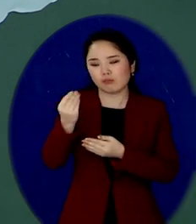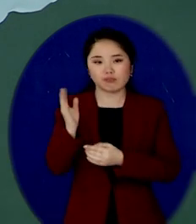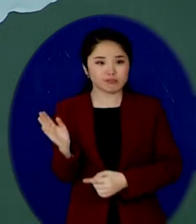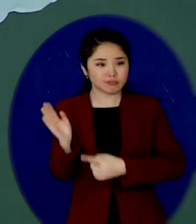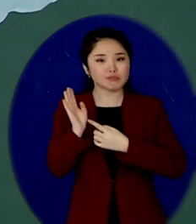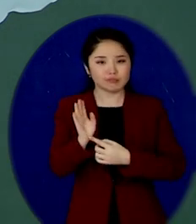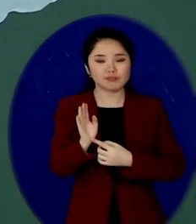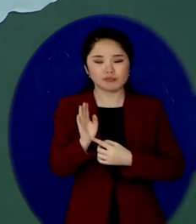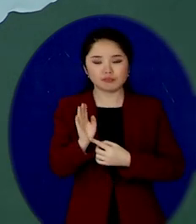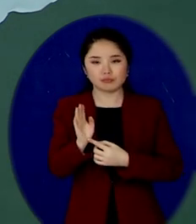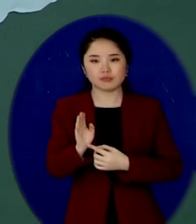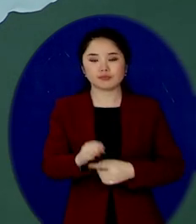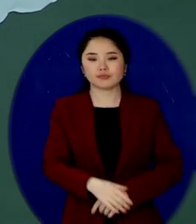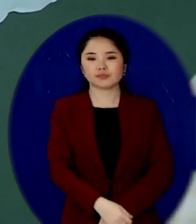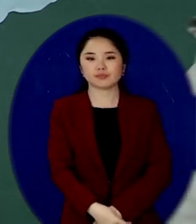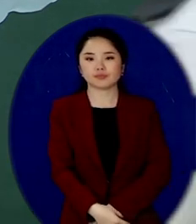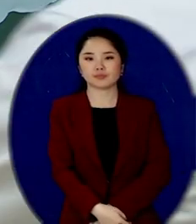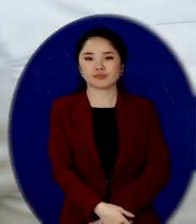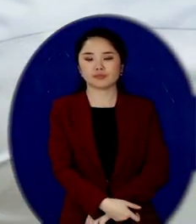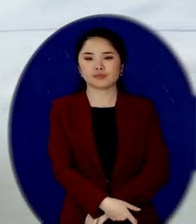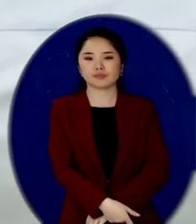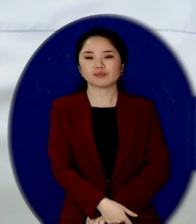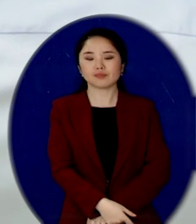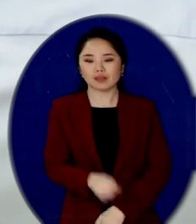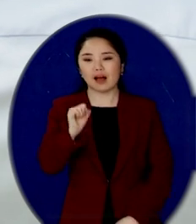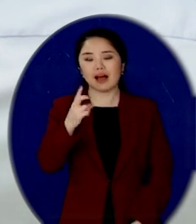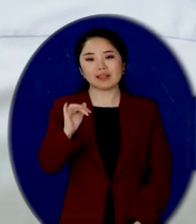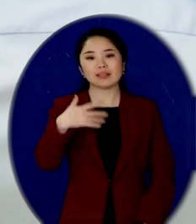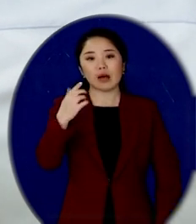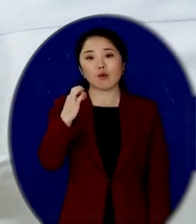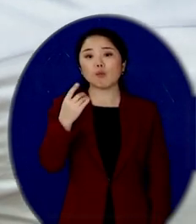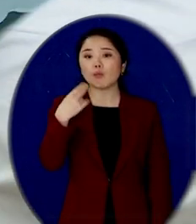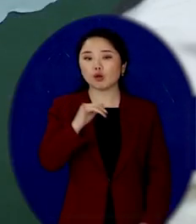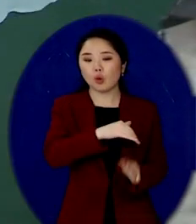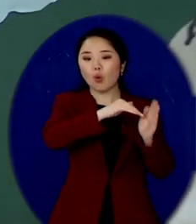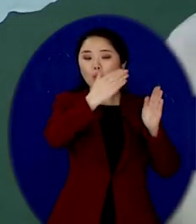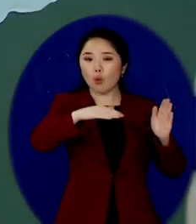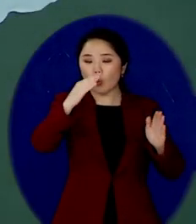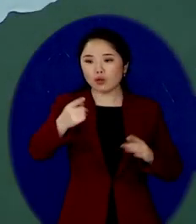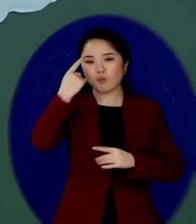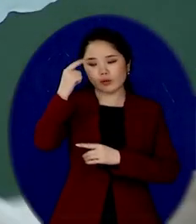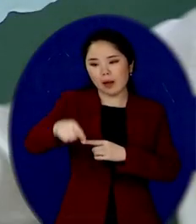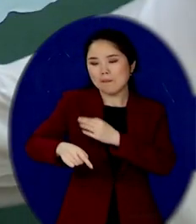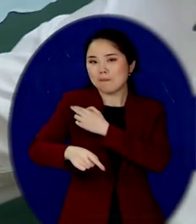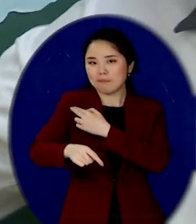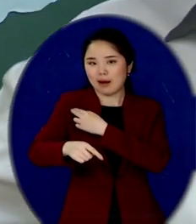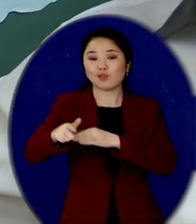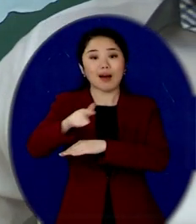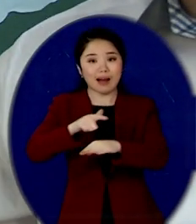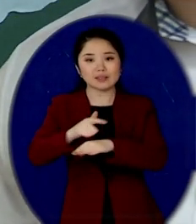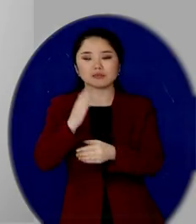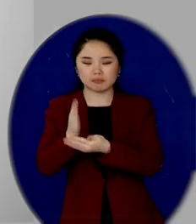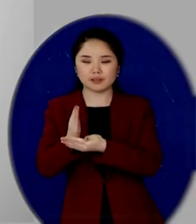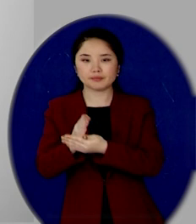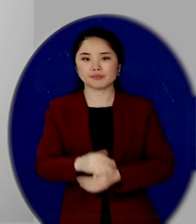газрын зурагт тэмдэглэжээ. Тэгвэл Алтай таван богд уул маань Монгол орны баруун талд Баян Улгийн аймагт